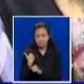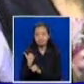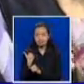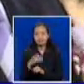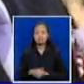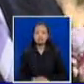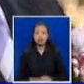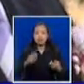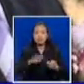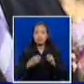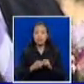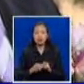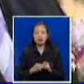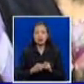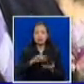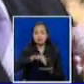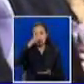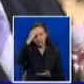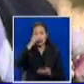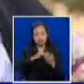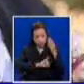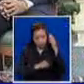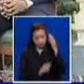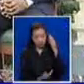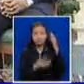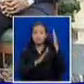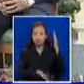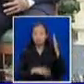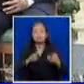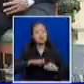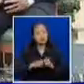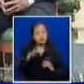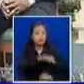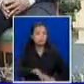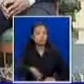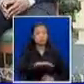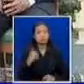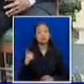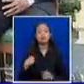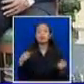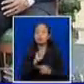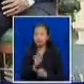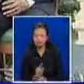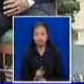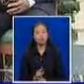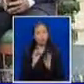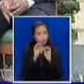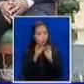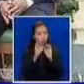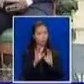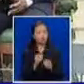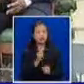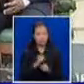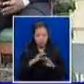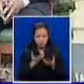ภาคใต้เนี่ยเอ่อก็มีปัญหาที่เป็นปัญหาทั่วไปด้วยอือนะครับอย่างเช่นเรื่องการทำผลงานเนี่ยไม่ใช่เฉพาะที่ 3จังหวัดภาคใต้นะ